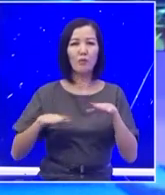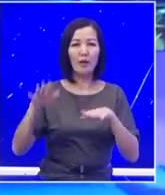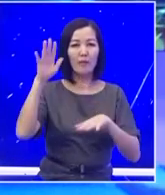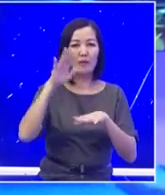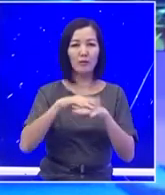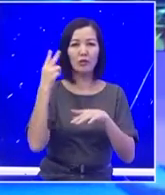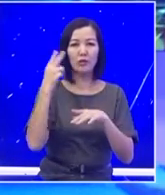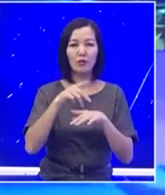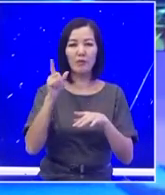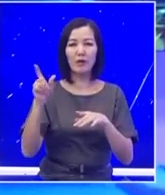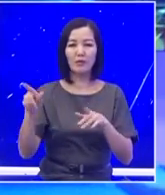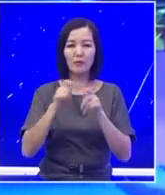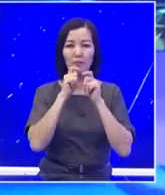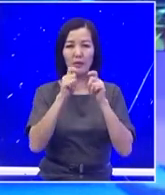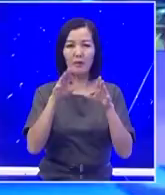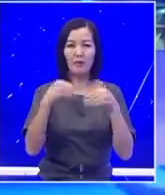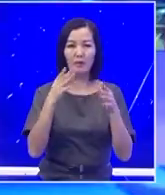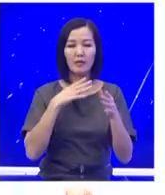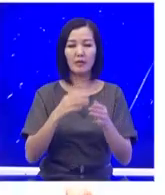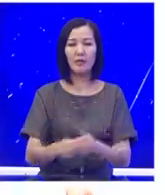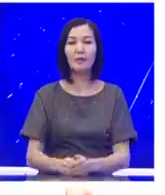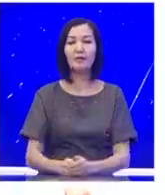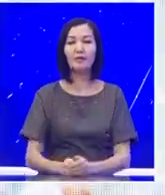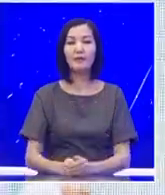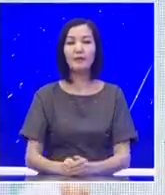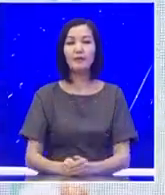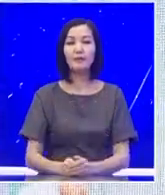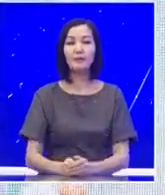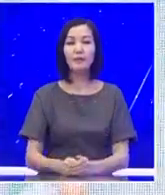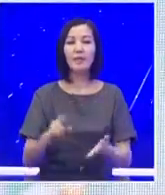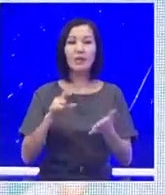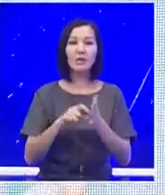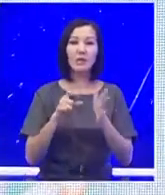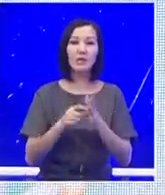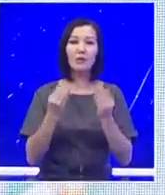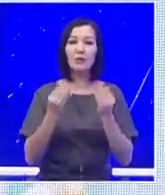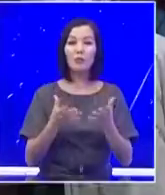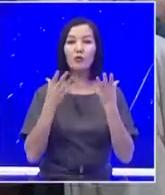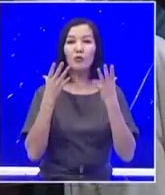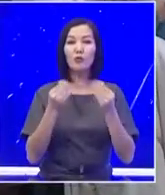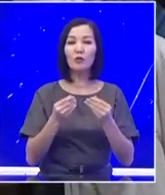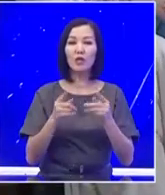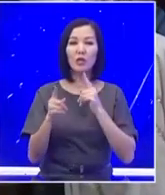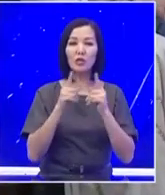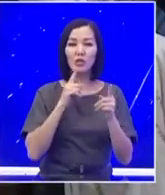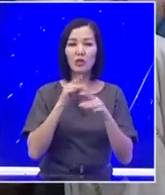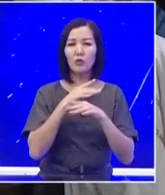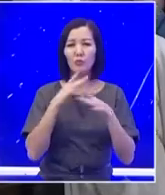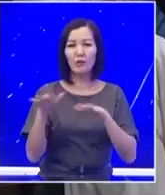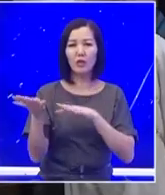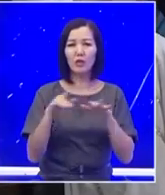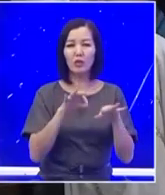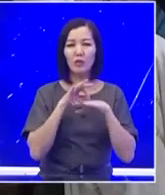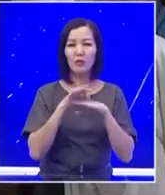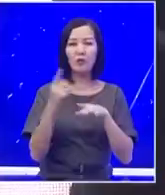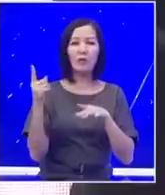басшысы 20-дан аса азаматты марапаттады. Дәл осы залда бүгінге дейін қаншама саяси жиын бас қосулар өтті. Бір мақсат,